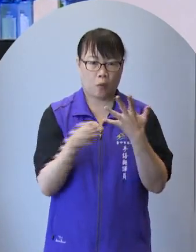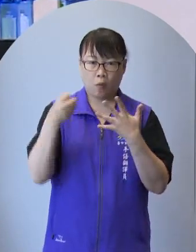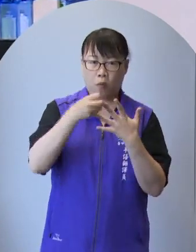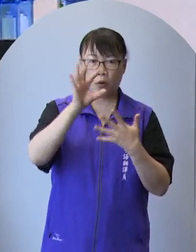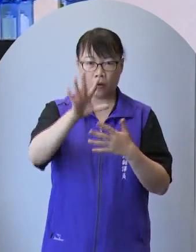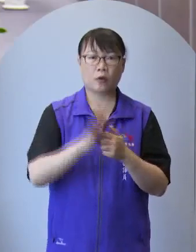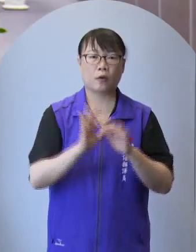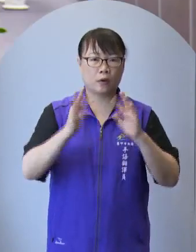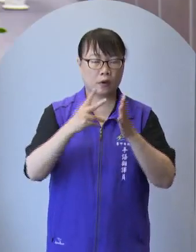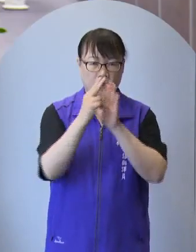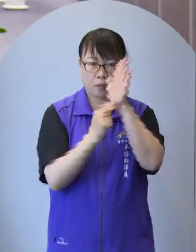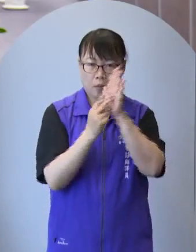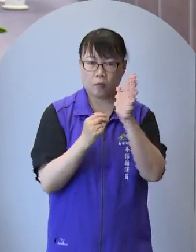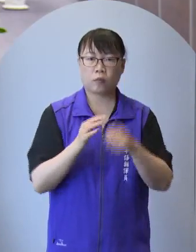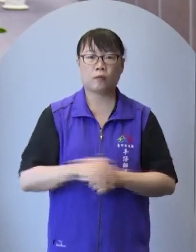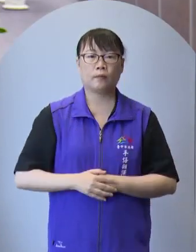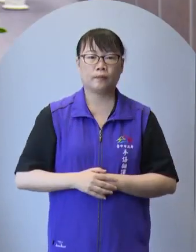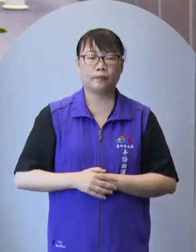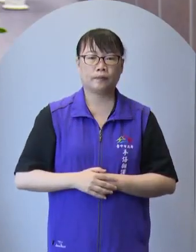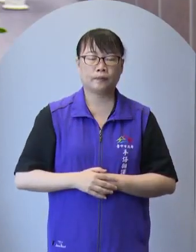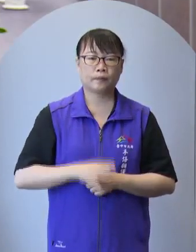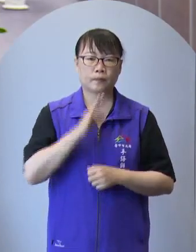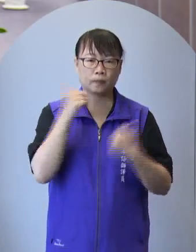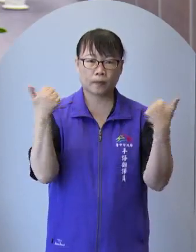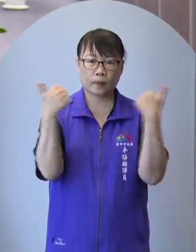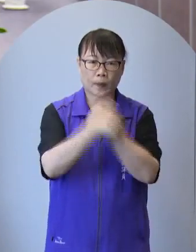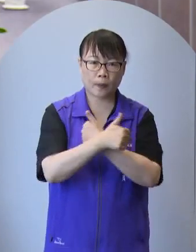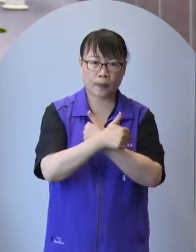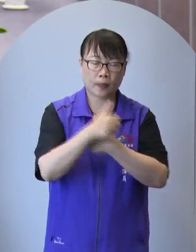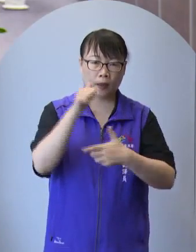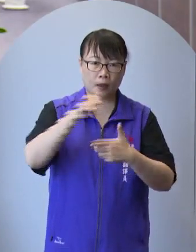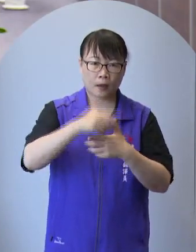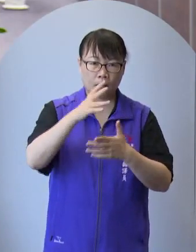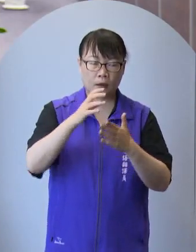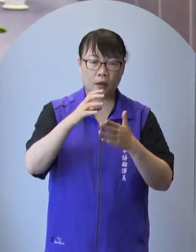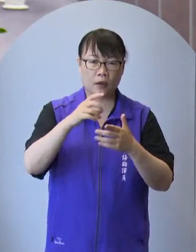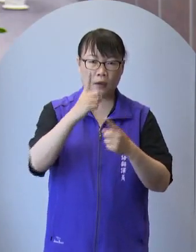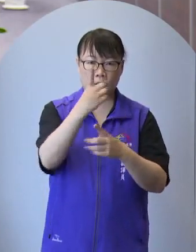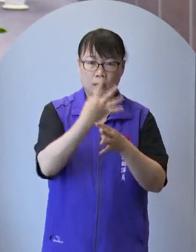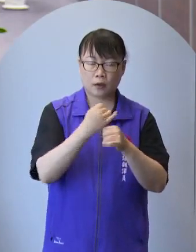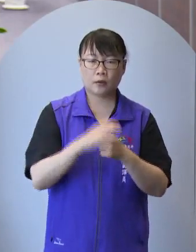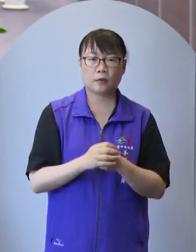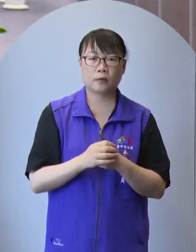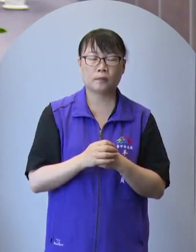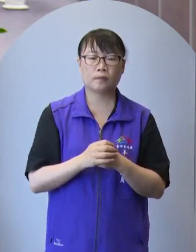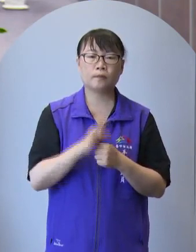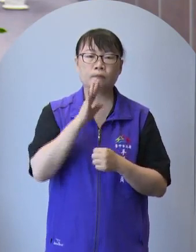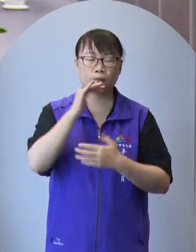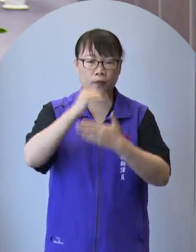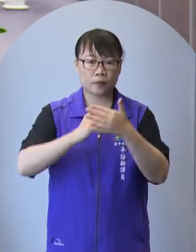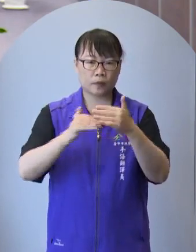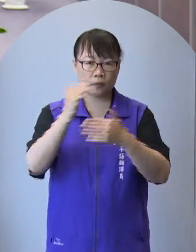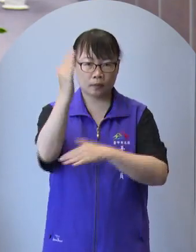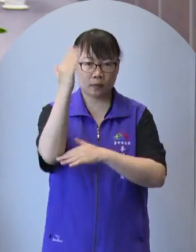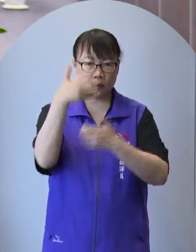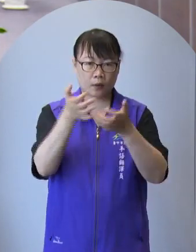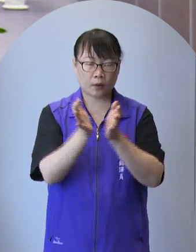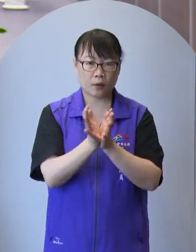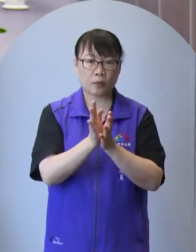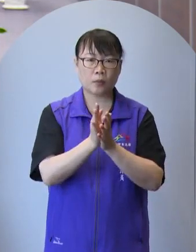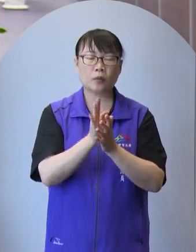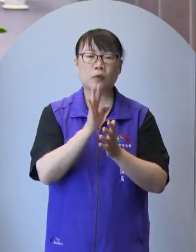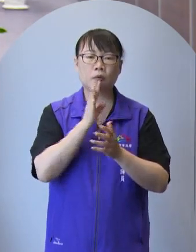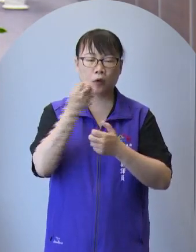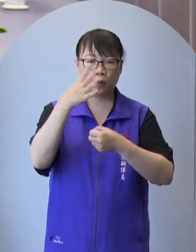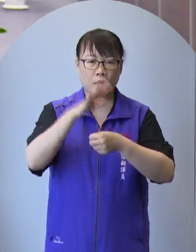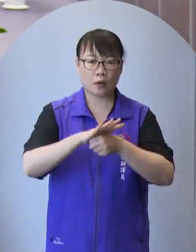谢谢。 案号电建01，提案机关建设局，案由内政部营建署核定本市办